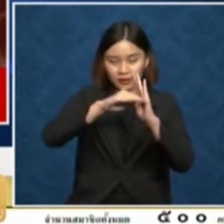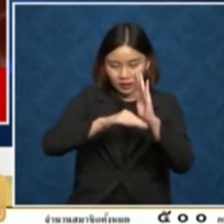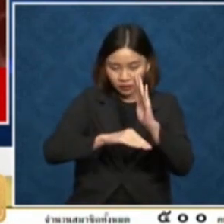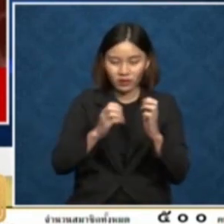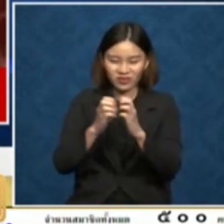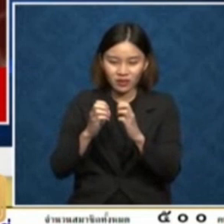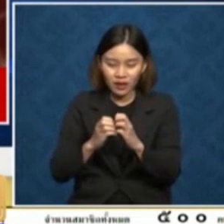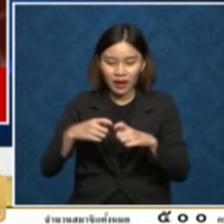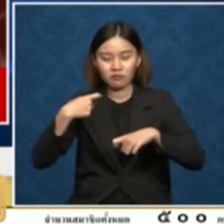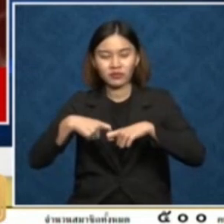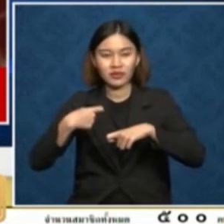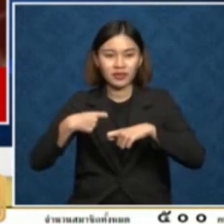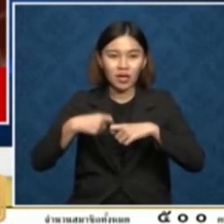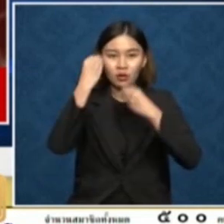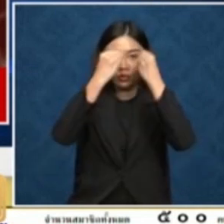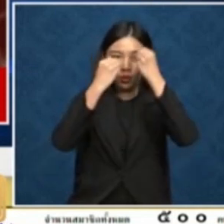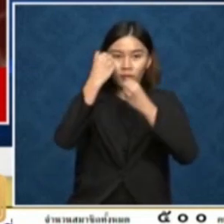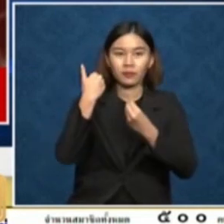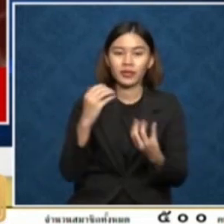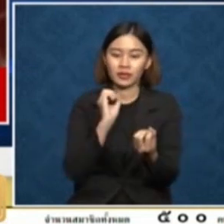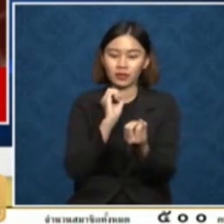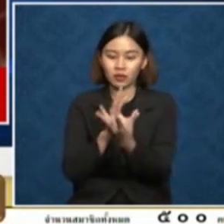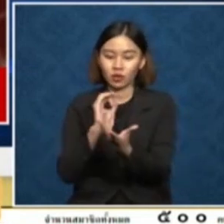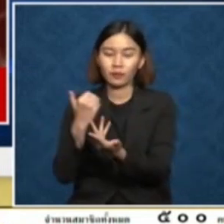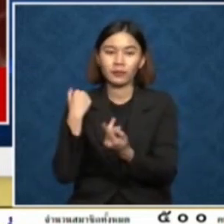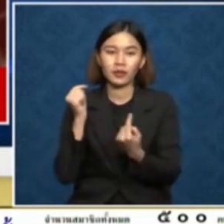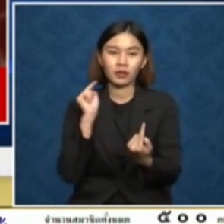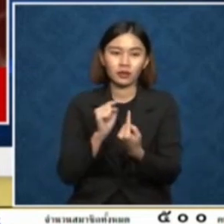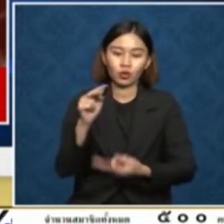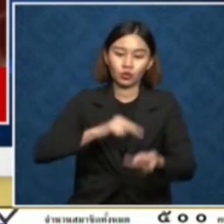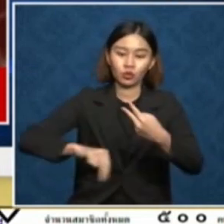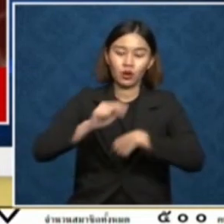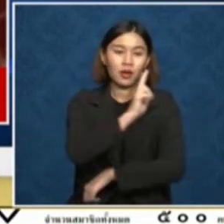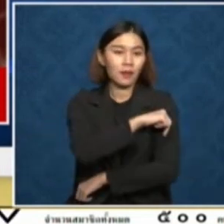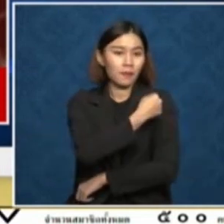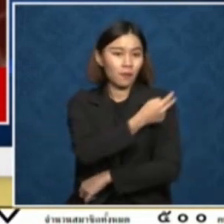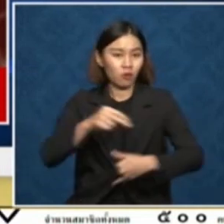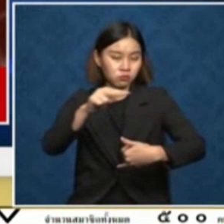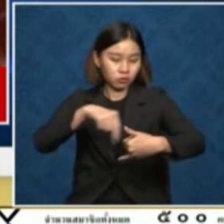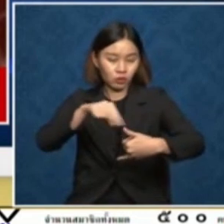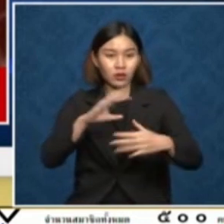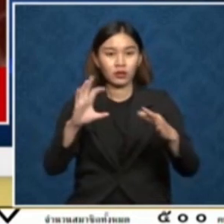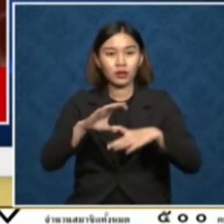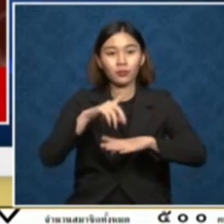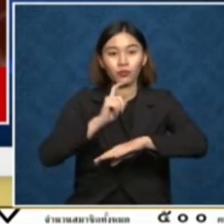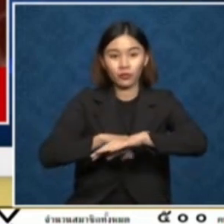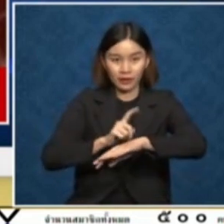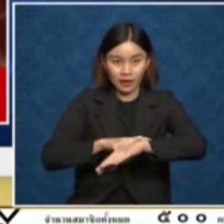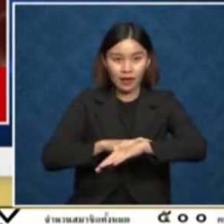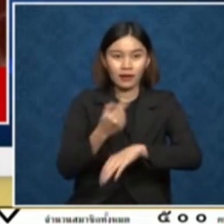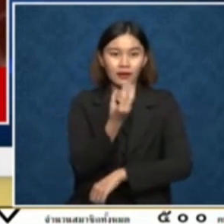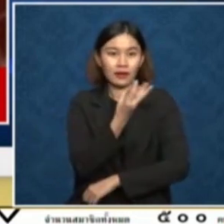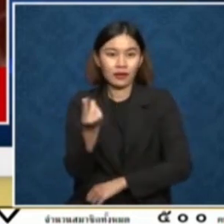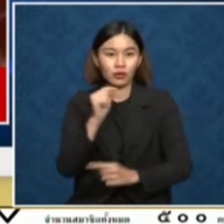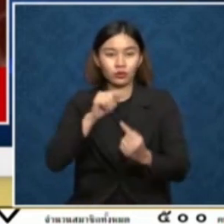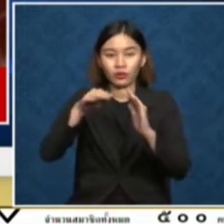ๆแน่นอนอยู่แล้วซึ่งการเปิดช่องให้มีการใช้คำนำหน้านามที่อิสระจนเกินไปอาจทำให้เกิดขั้นต